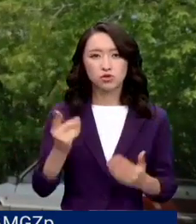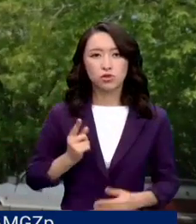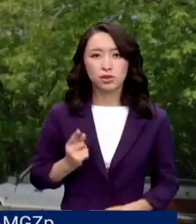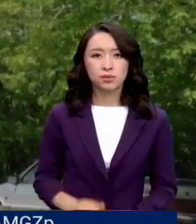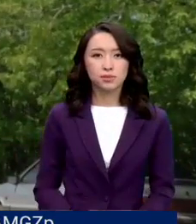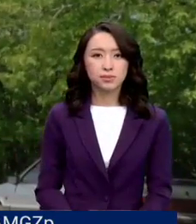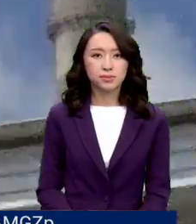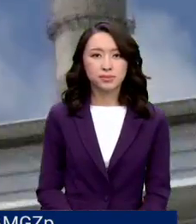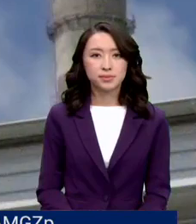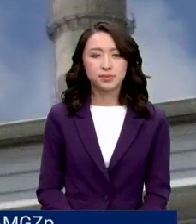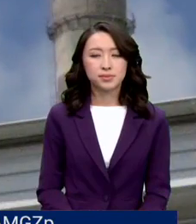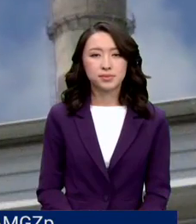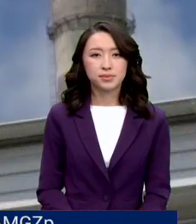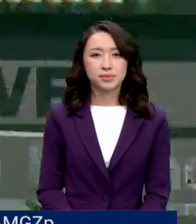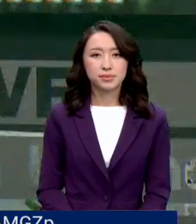ждать.